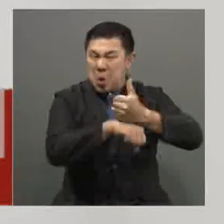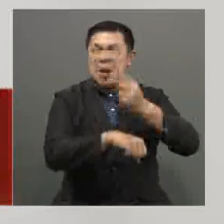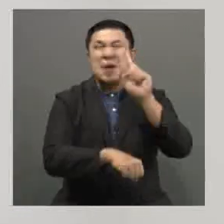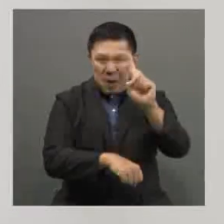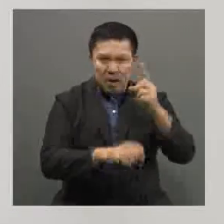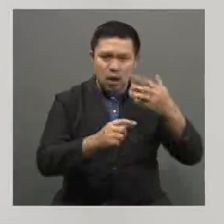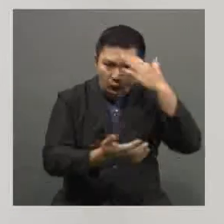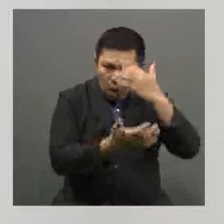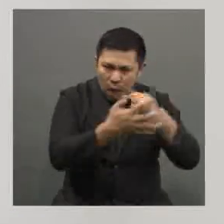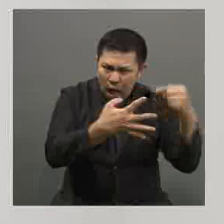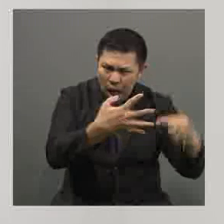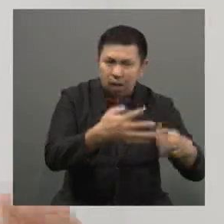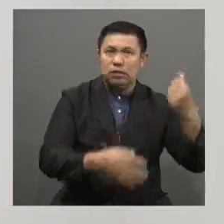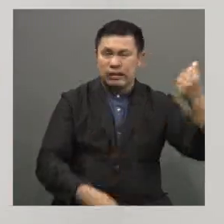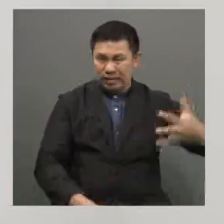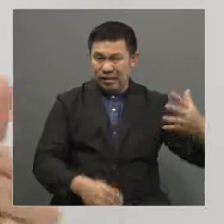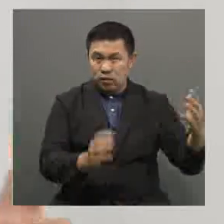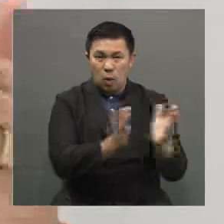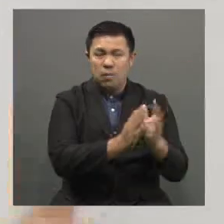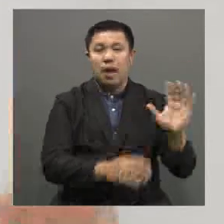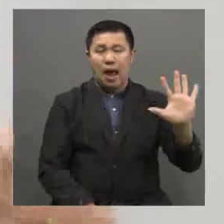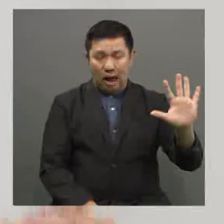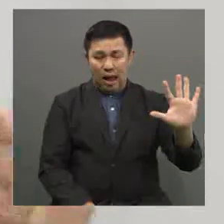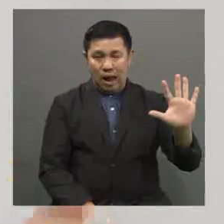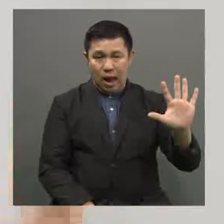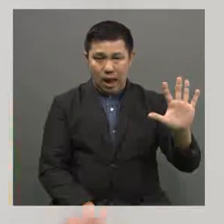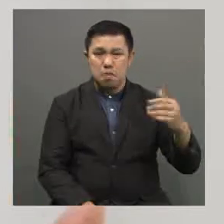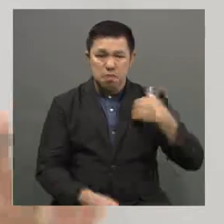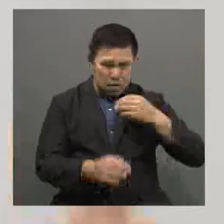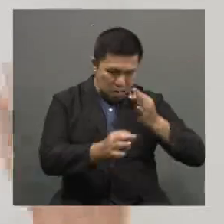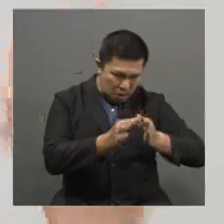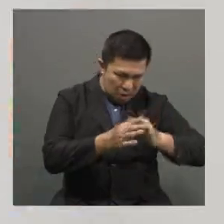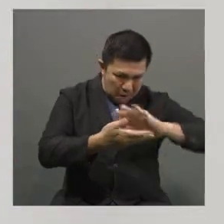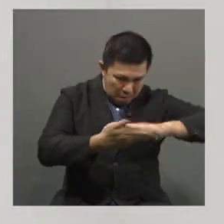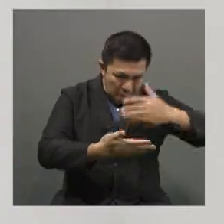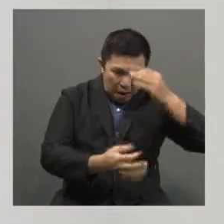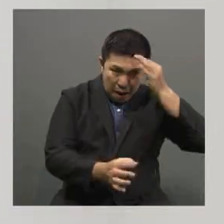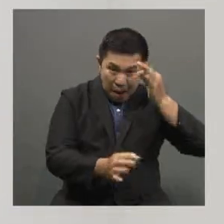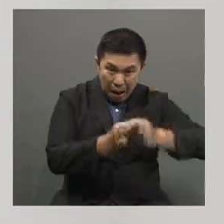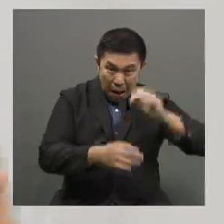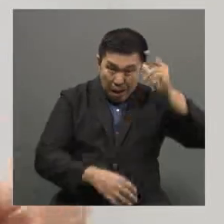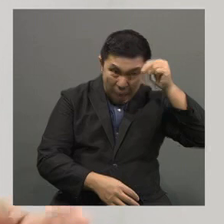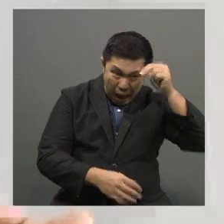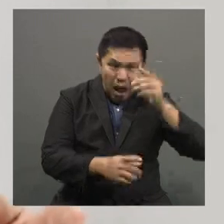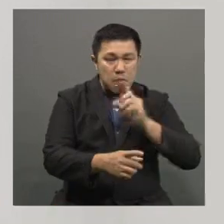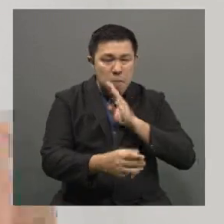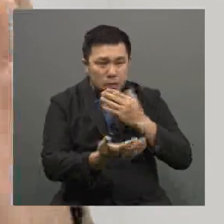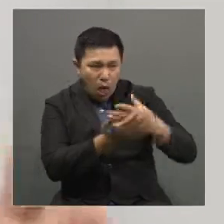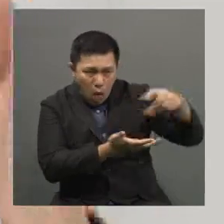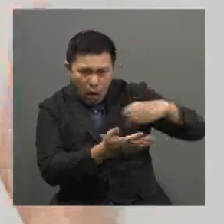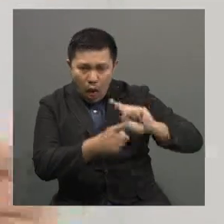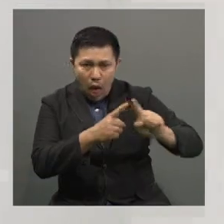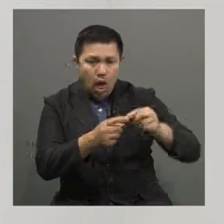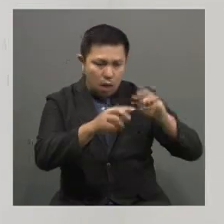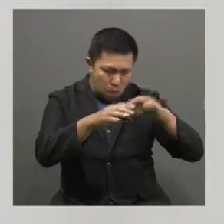เส้นทางการเงินบัญชีม้าเว็บพนันออนไลน์คดีนี้เนี่ยทางพล.ตำรวจตรีจรูญเกียรติให้สัมภาษณ์ไปเมื่อวานบอกว่าได้ทำหนังสือไป